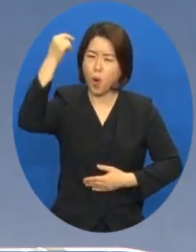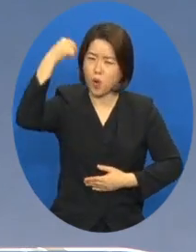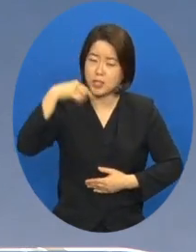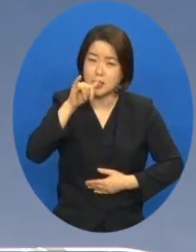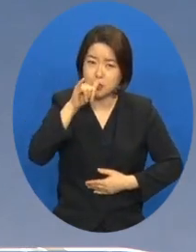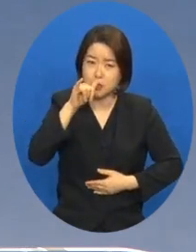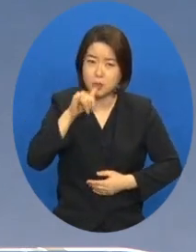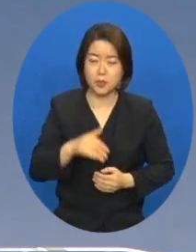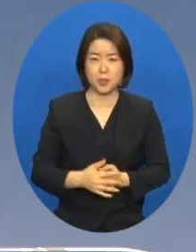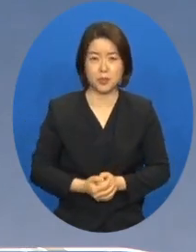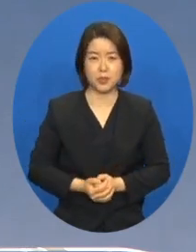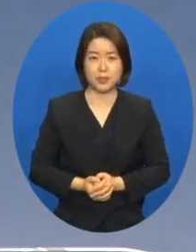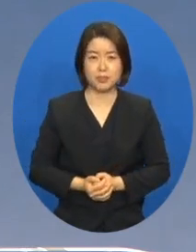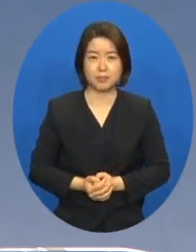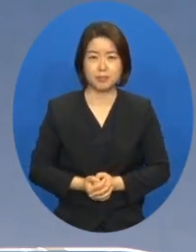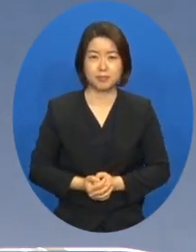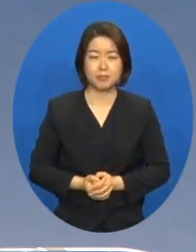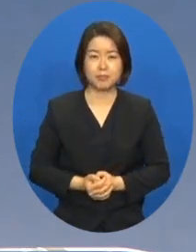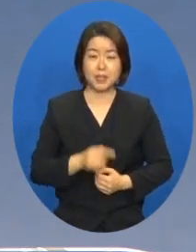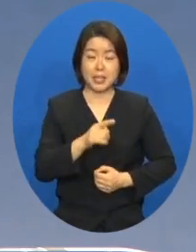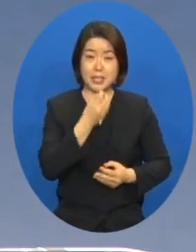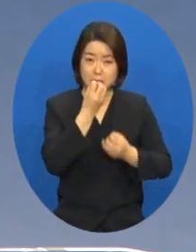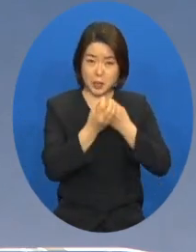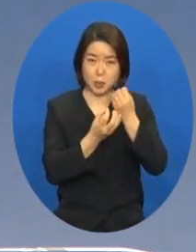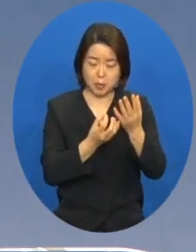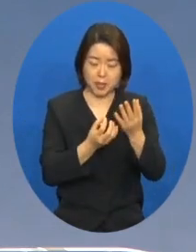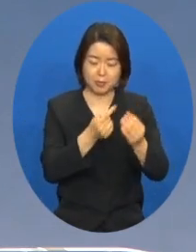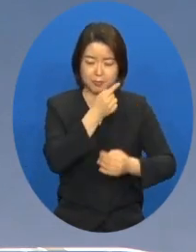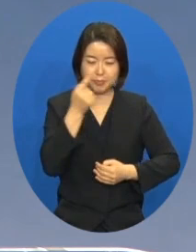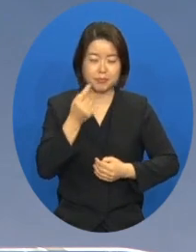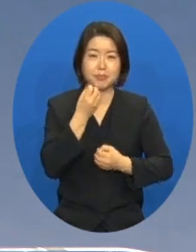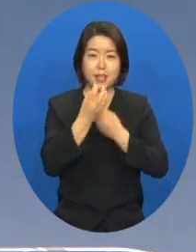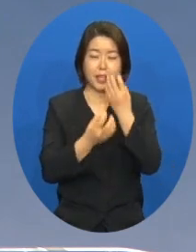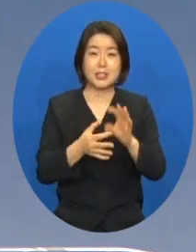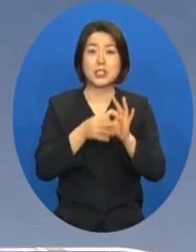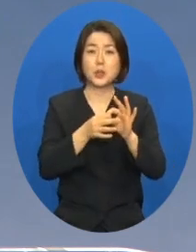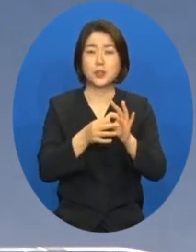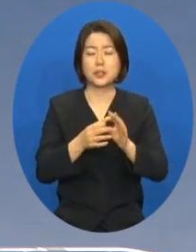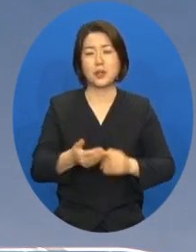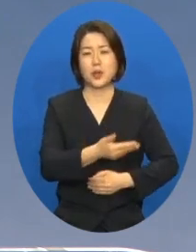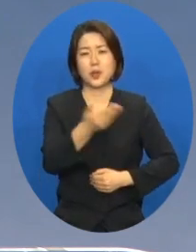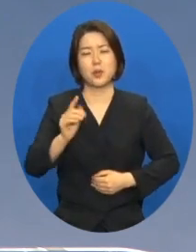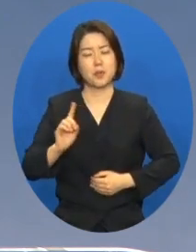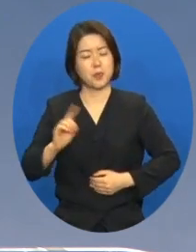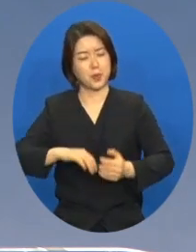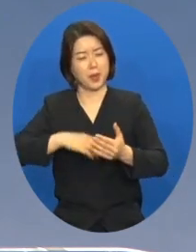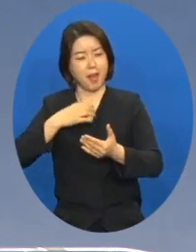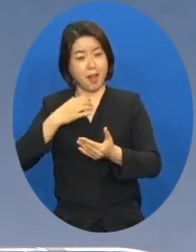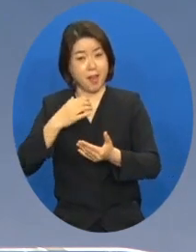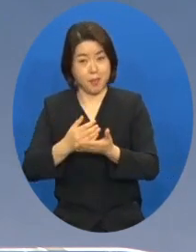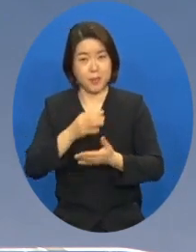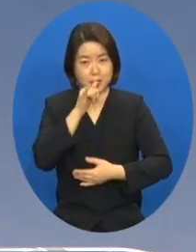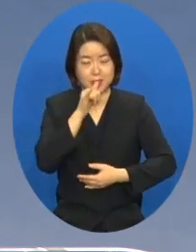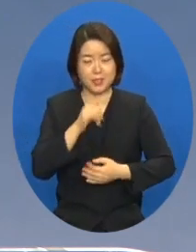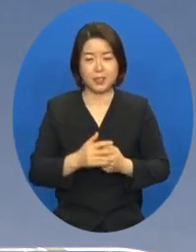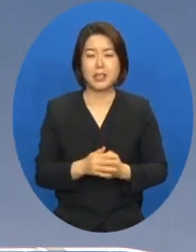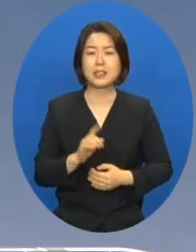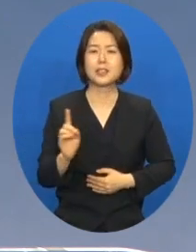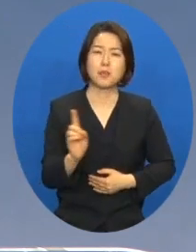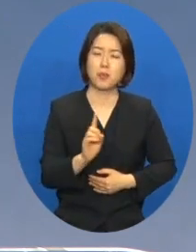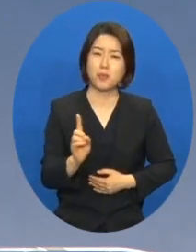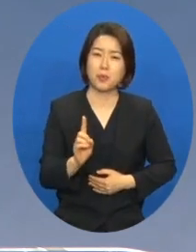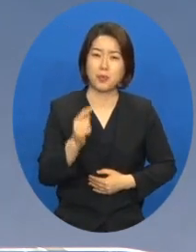거예요? 이 고백과 간증을 통해서 여러분에게 어떤 감동이 느껴졌을 거예요? 그게